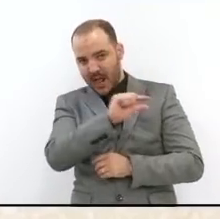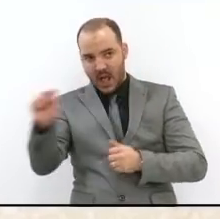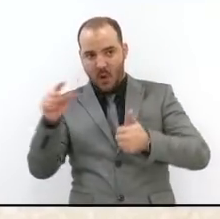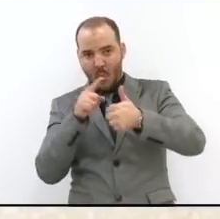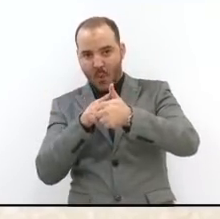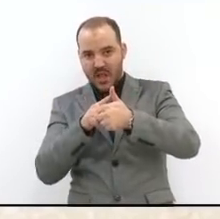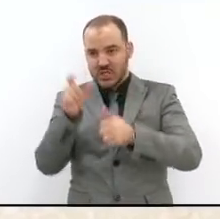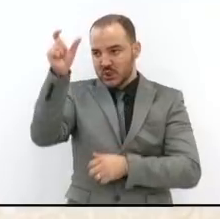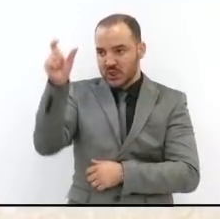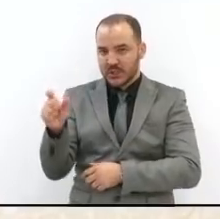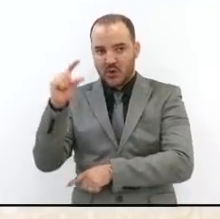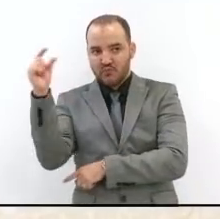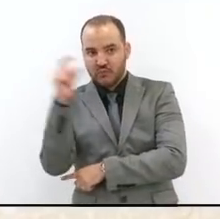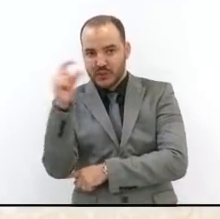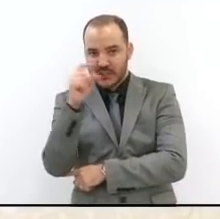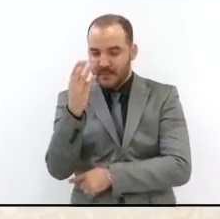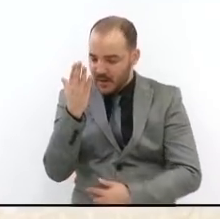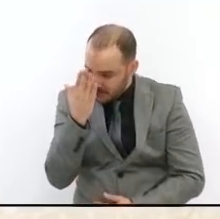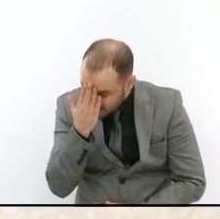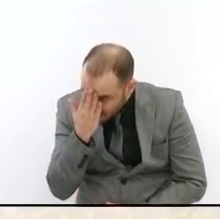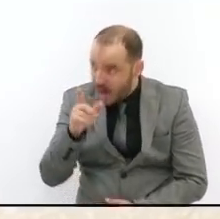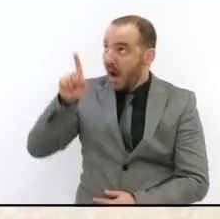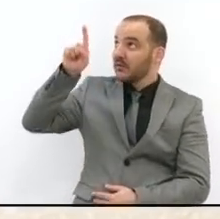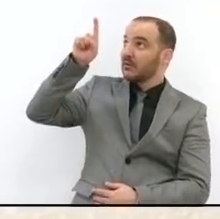المسلم يعبد الله تعالى.